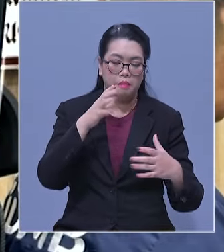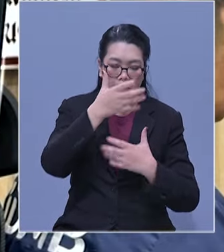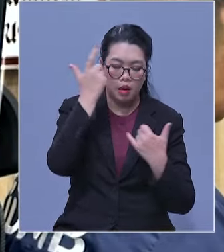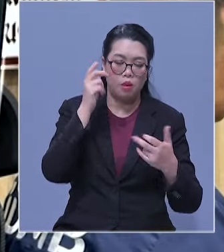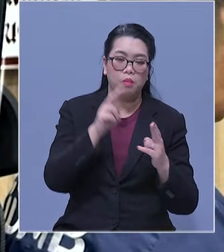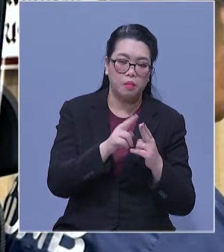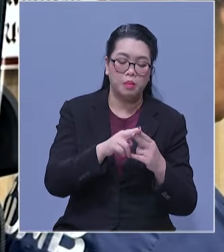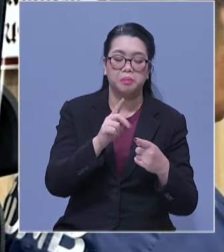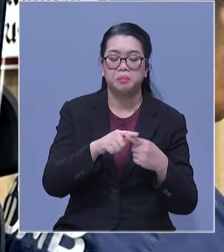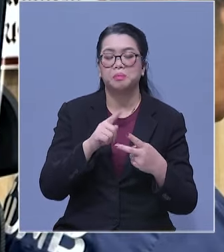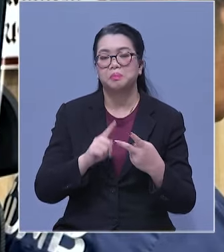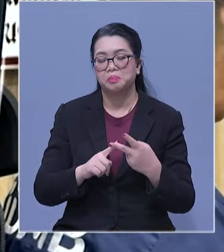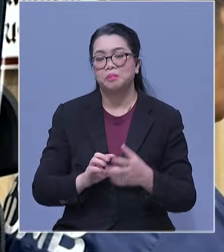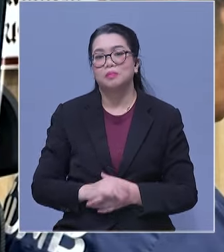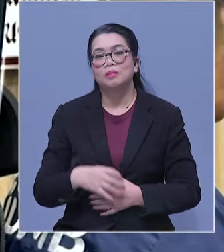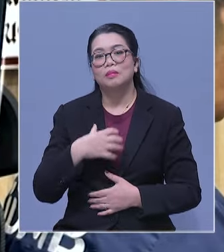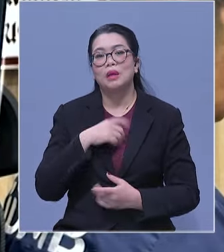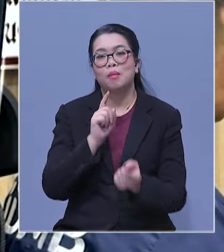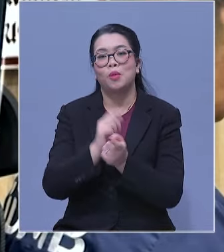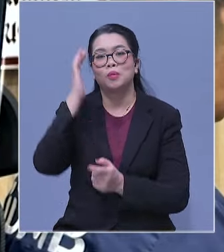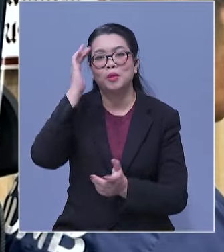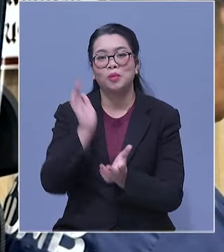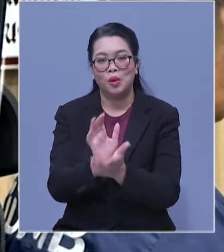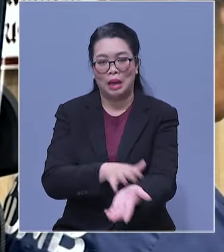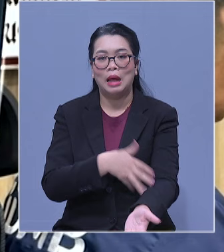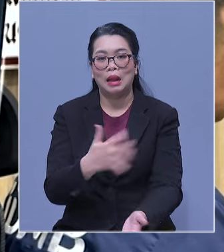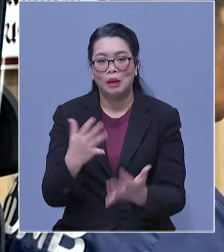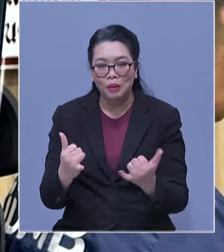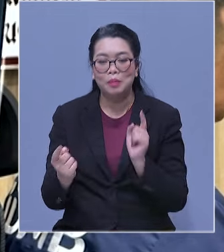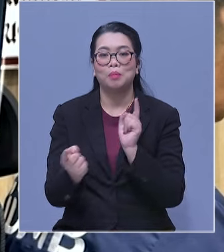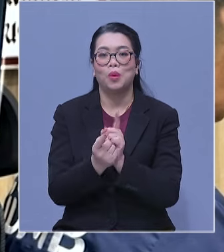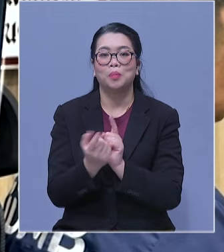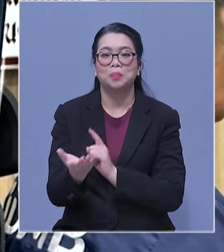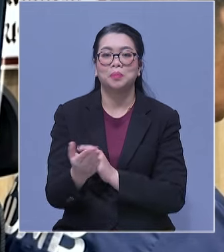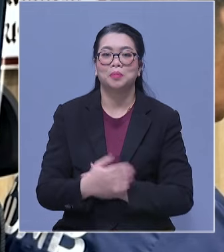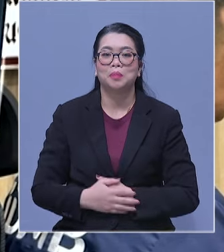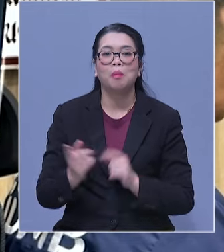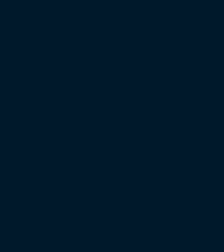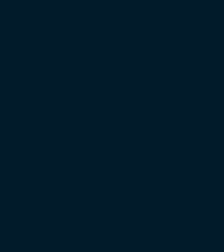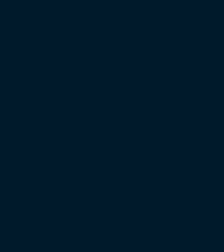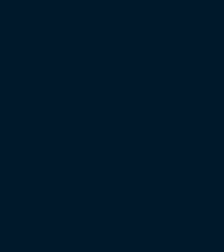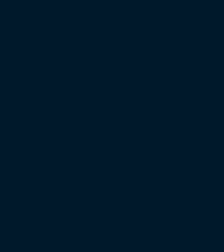คะ โอ้อยากเจอสารวัตรแจ๊ะมานานแล้วเหรอ ได้เจอเลยเป็นไง ได้เจอแบบนี้นะคะ